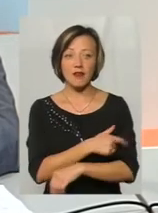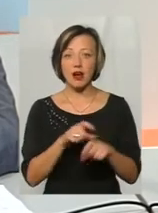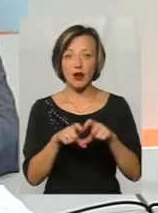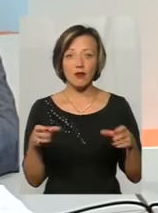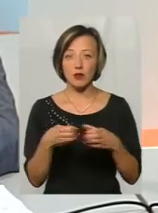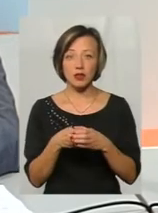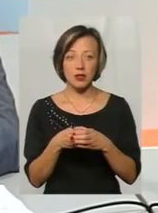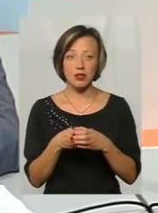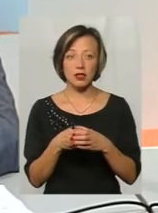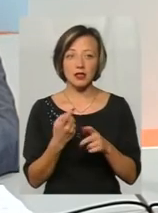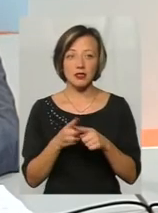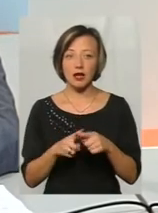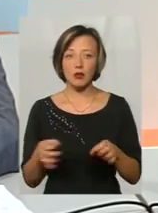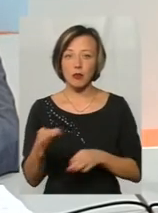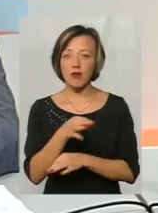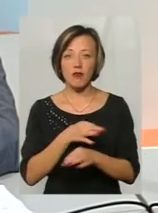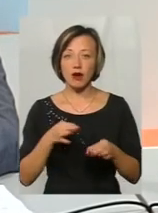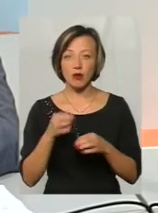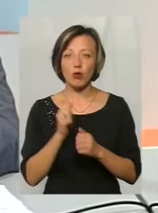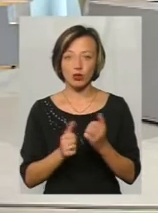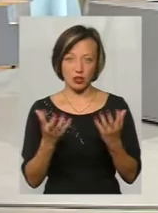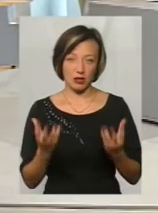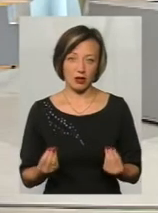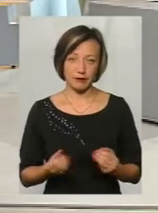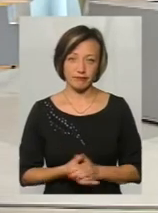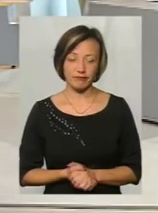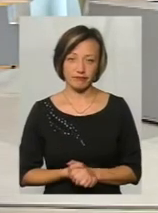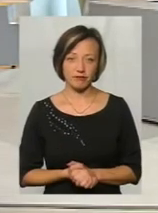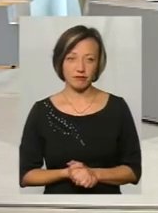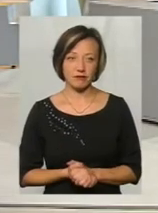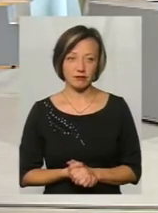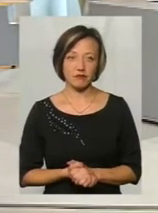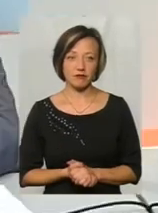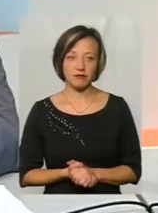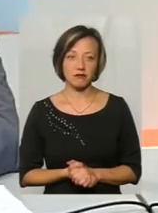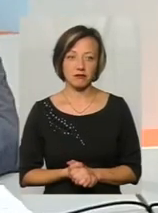колективі, в ординаторській це не обговорюється, тому що воно кожен день. Ви знаєте,